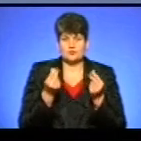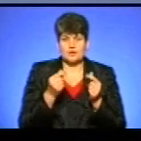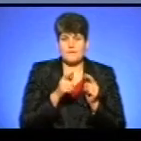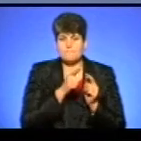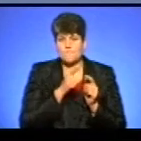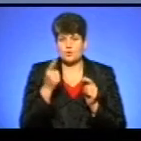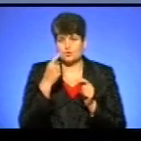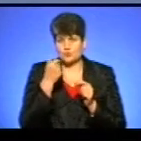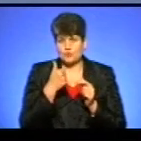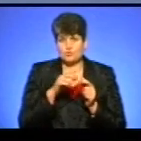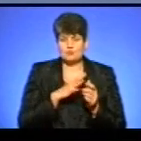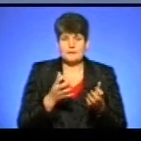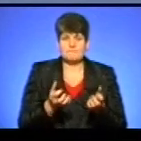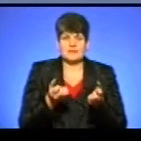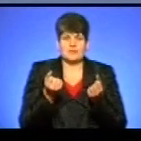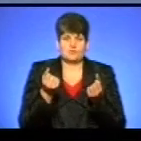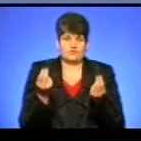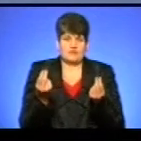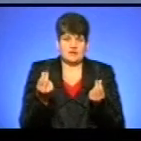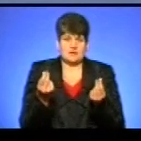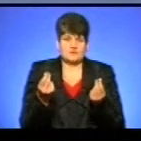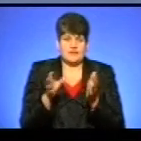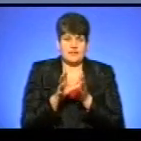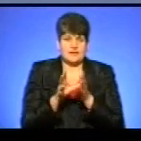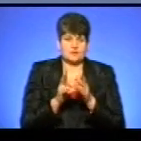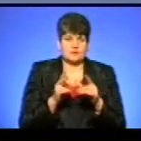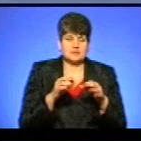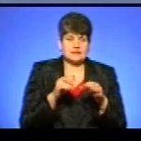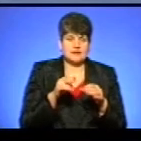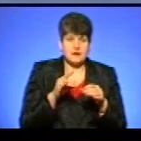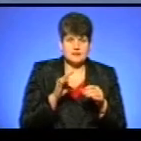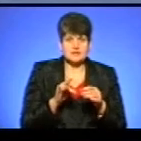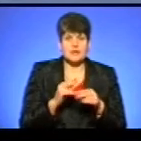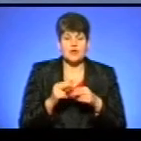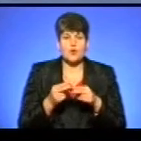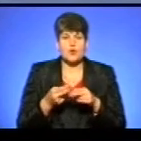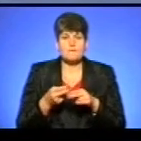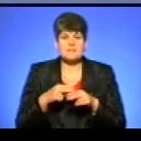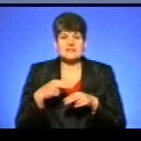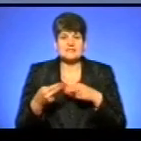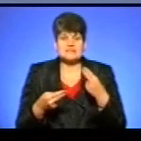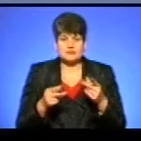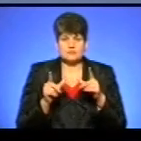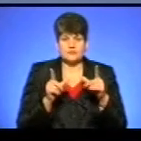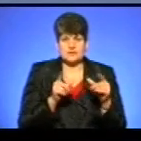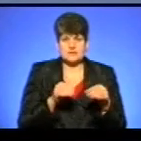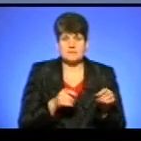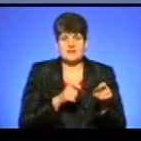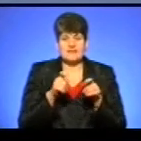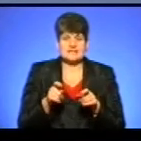року пішла на фінансову підтримку електротрансу, а також компенсацію перевізникам за пораження пільгу пасажира.